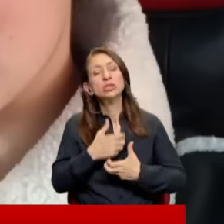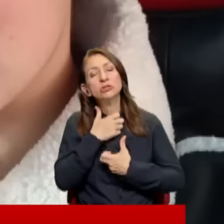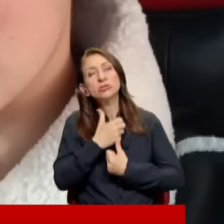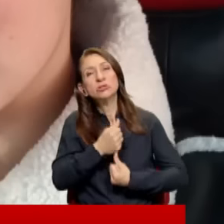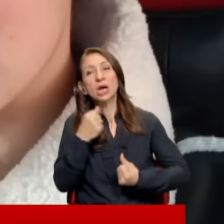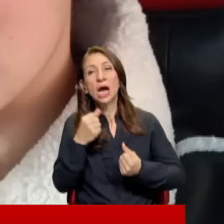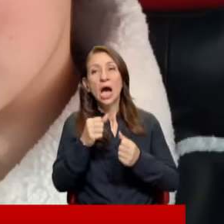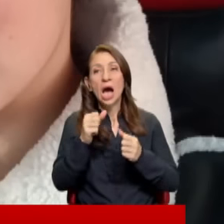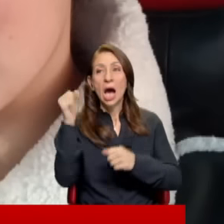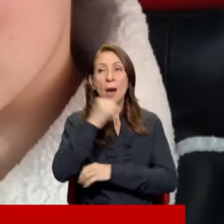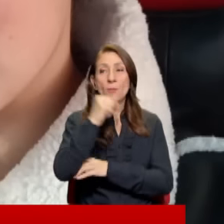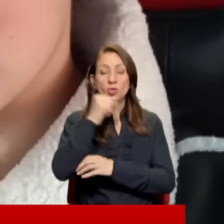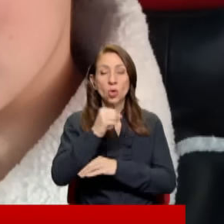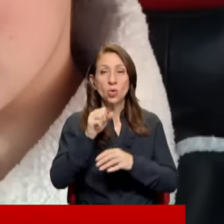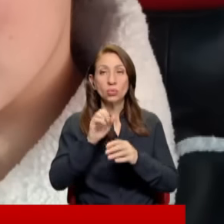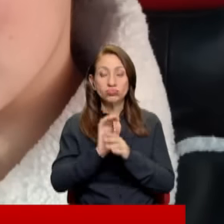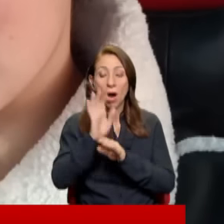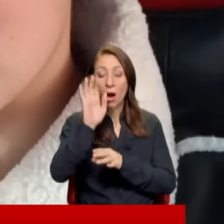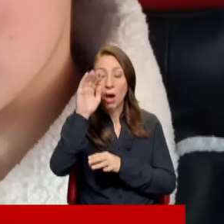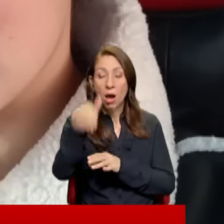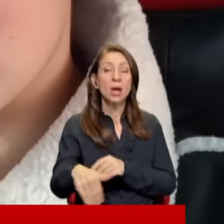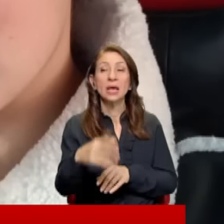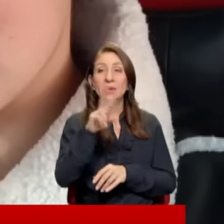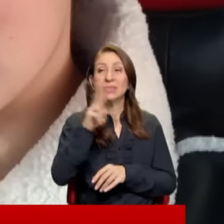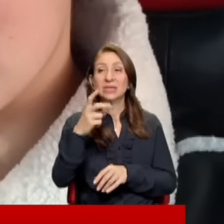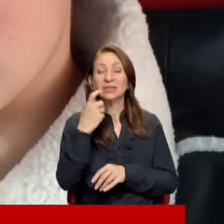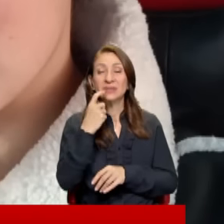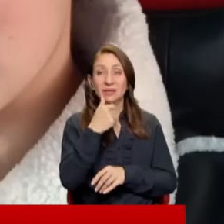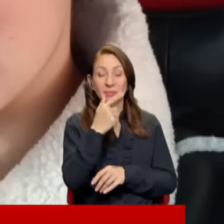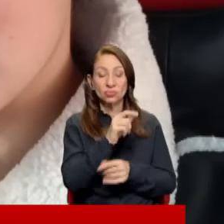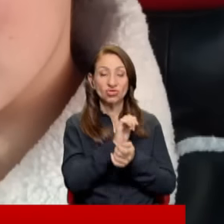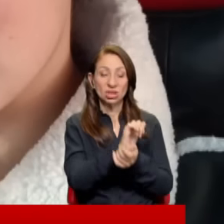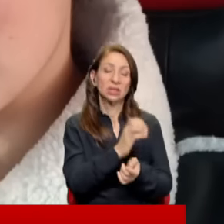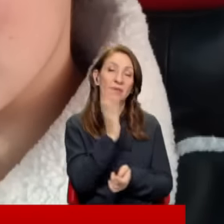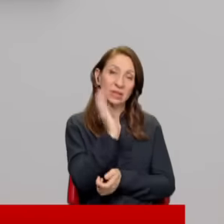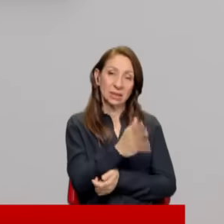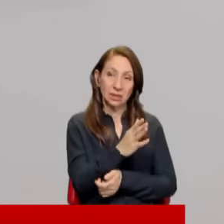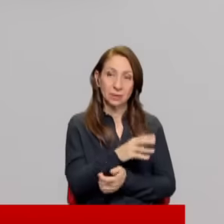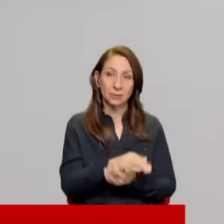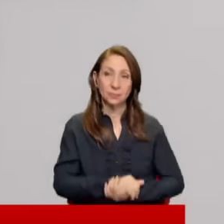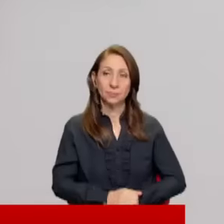kamyonetle uçurumdan aşağı yuvarladı 22 yaşındaki katil zanlısı cezaevine